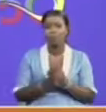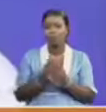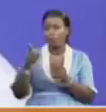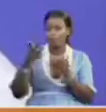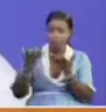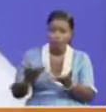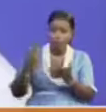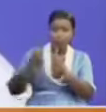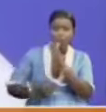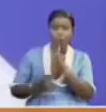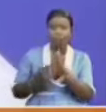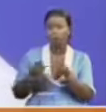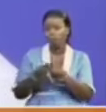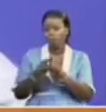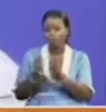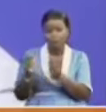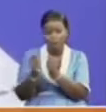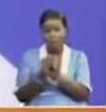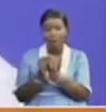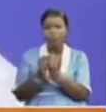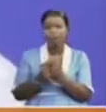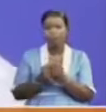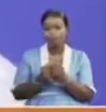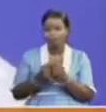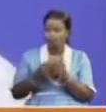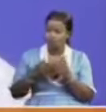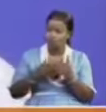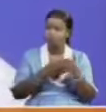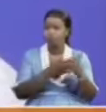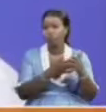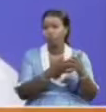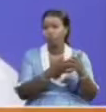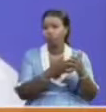citoy parce que mobilisation en même temps citoyenne